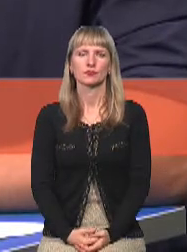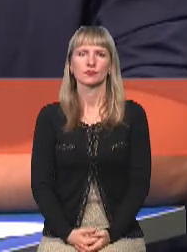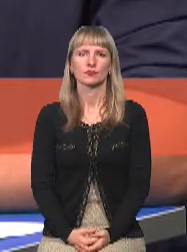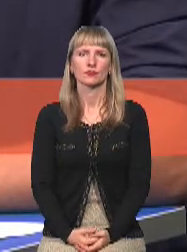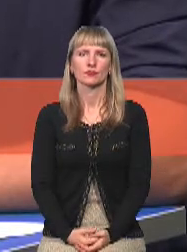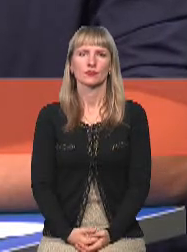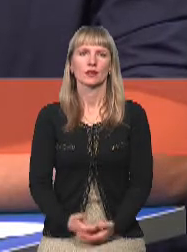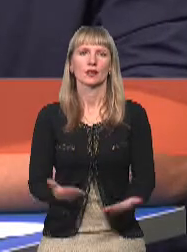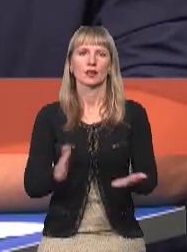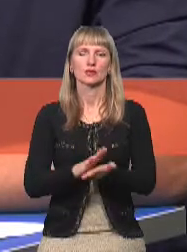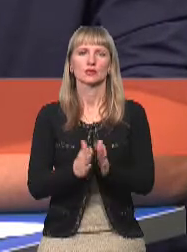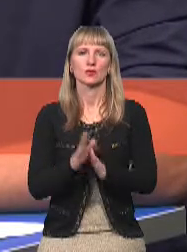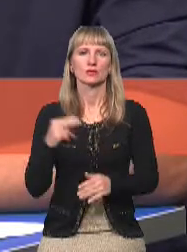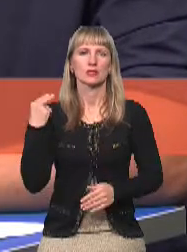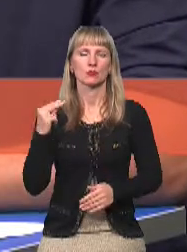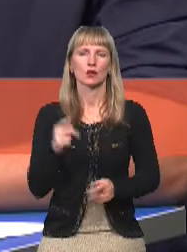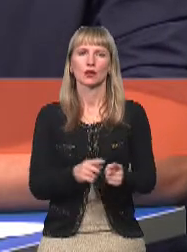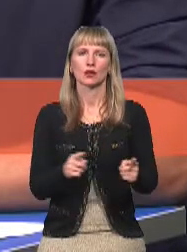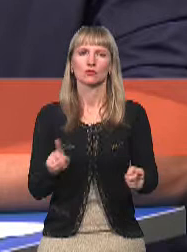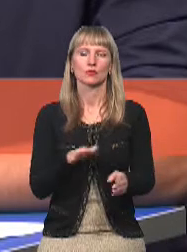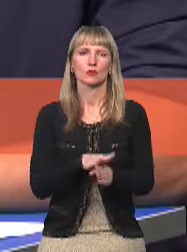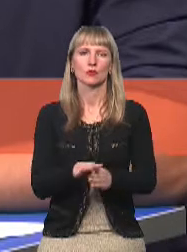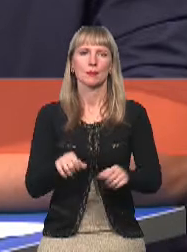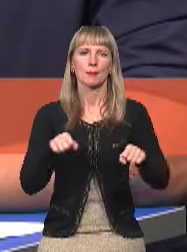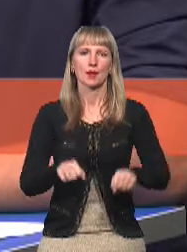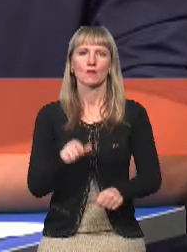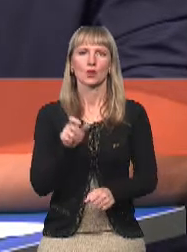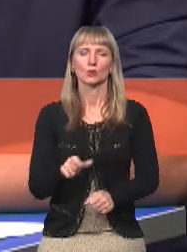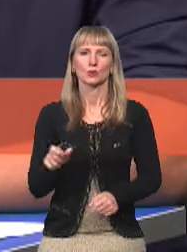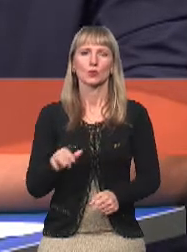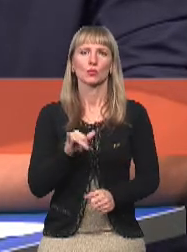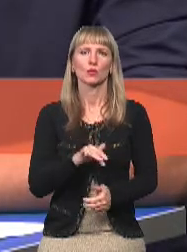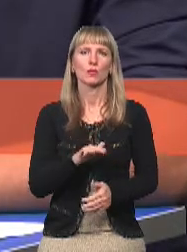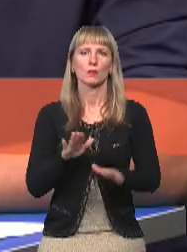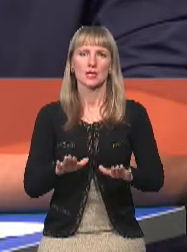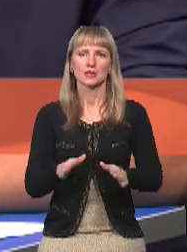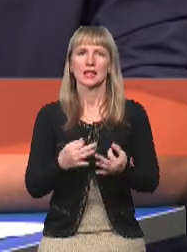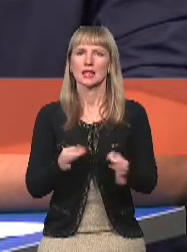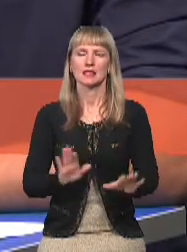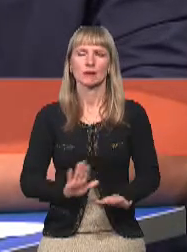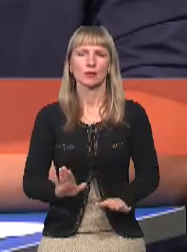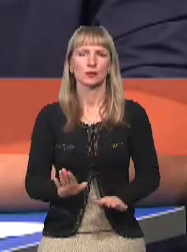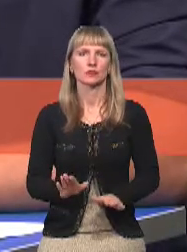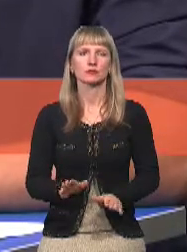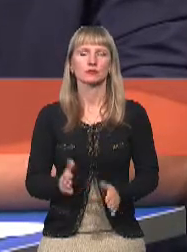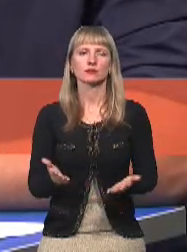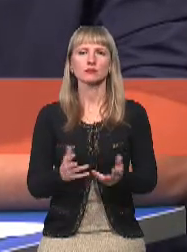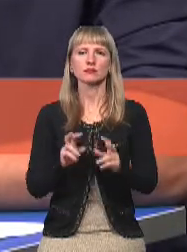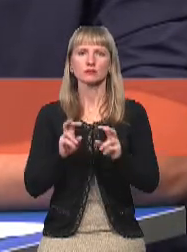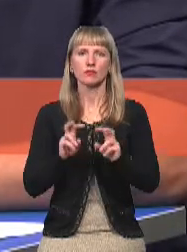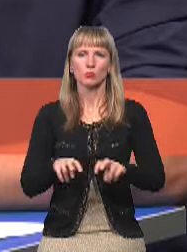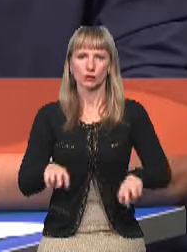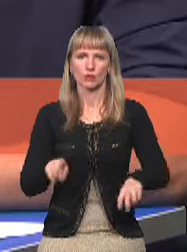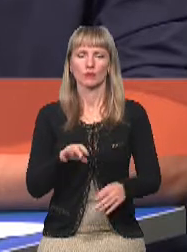ситуація саме ось в Запорізькому регіоні щодо дотримання прав людини у місцях несвободи, згідно із моніторингами? Ви проводили